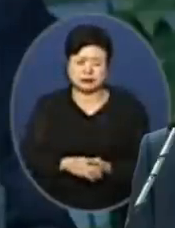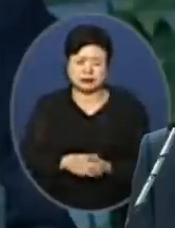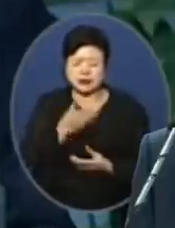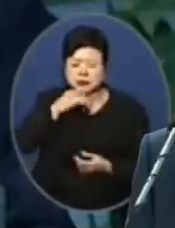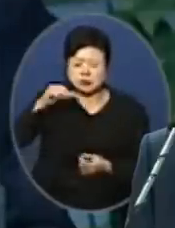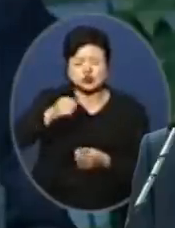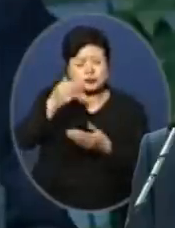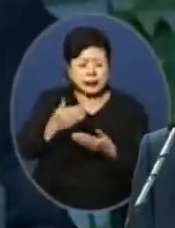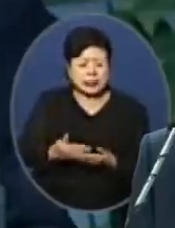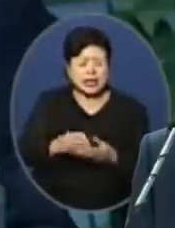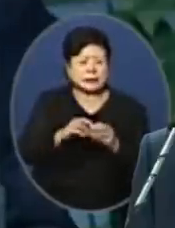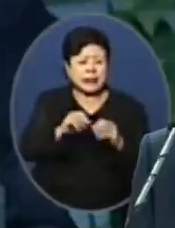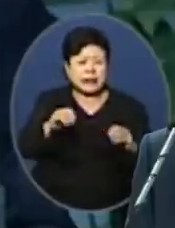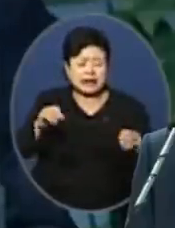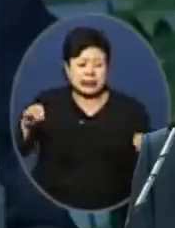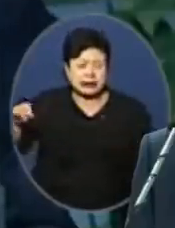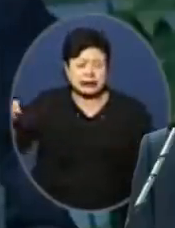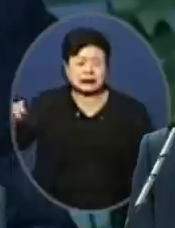저주를 받아 땅에